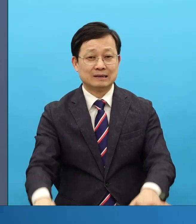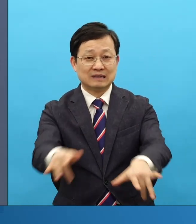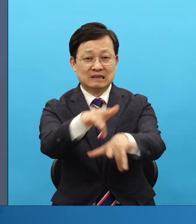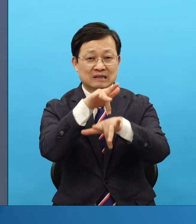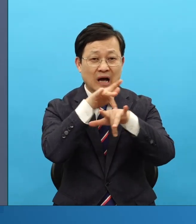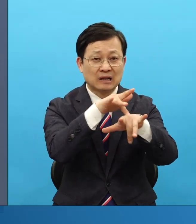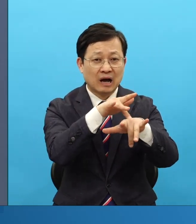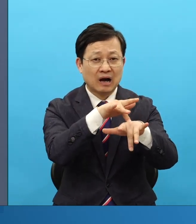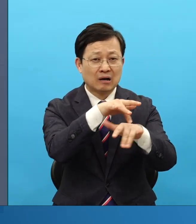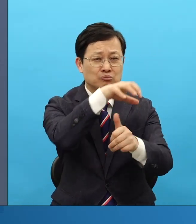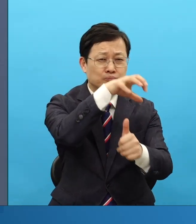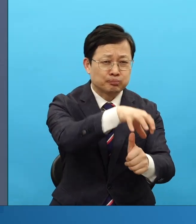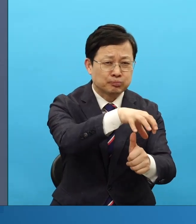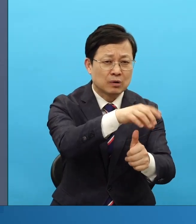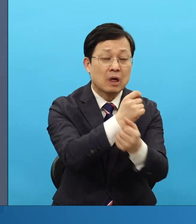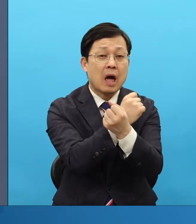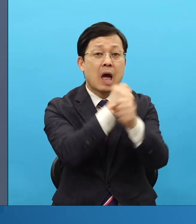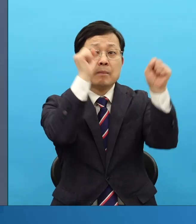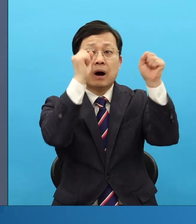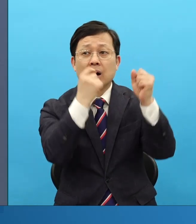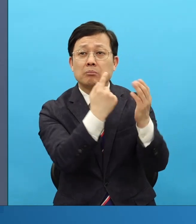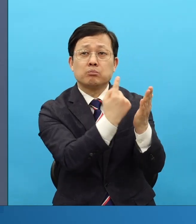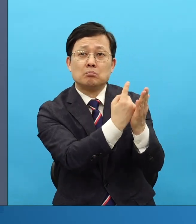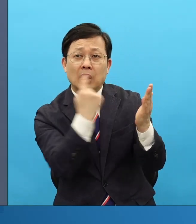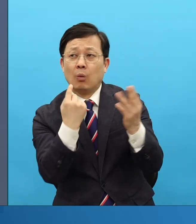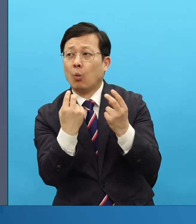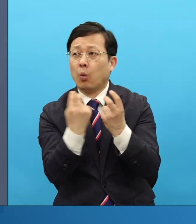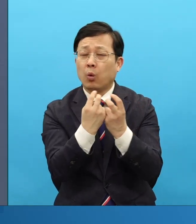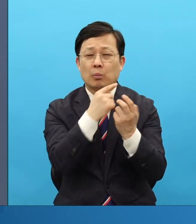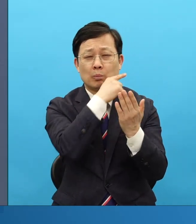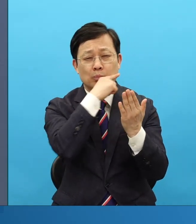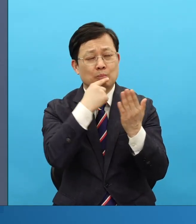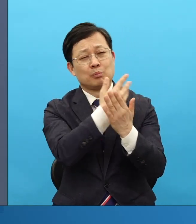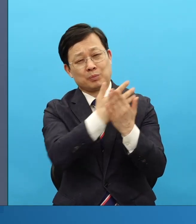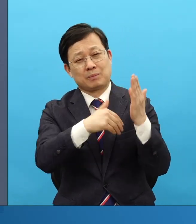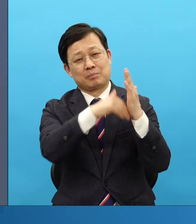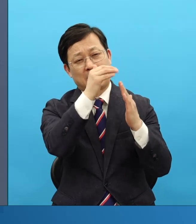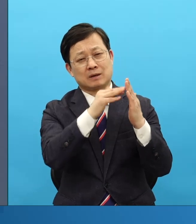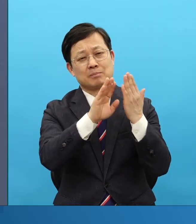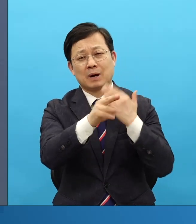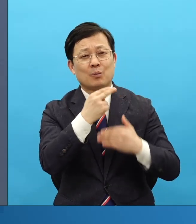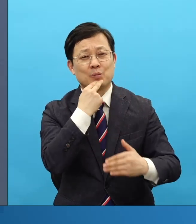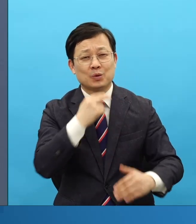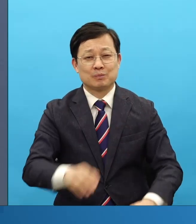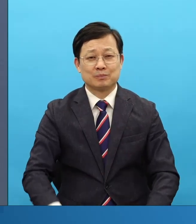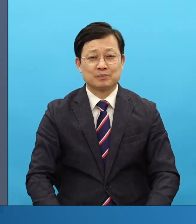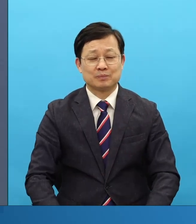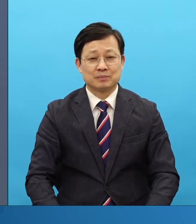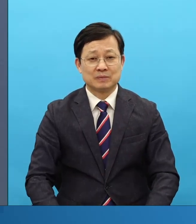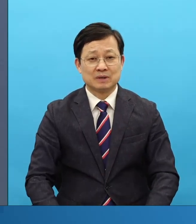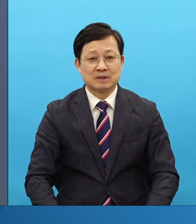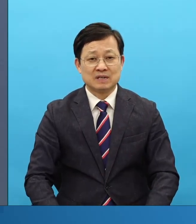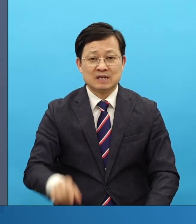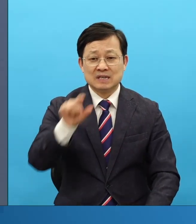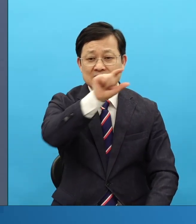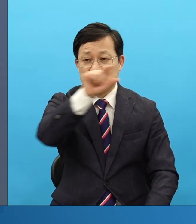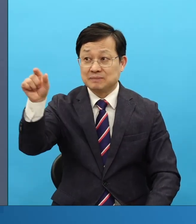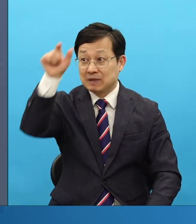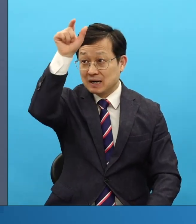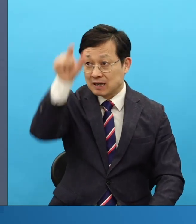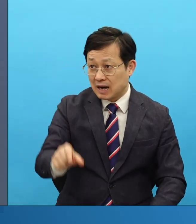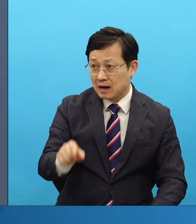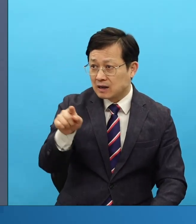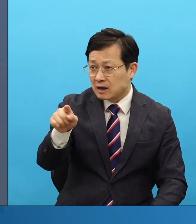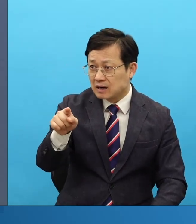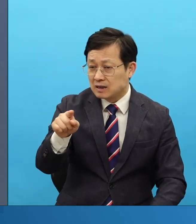길은 이글밖에 And 없습니다. there's the only way to come out from the hands of Satan 여러분을 is this. 영원히 멸망시키는 사단은 오직 십자가 능력